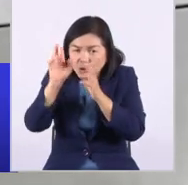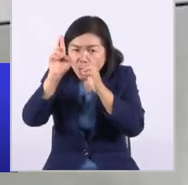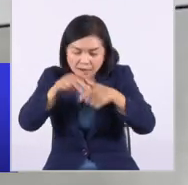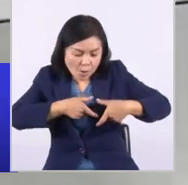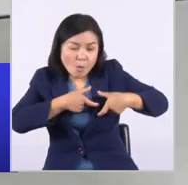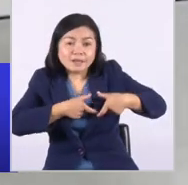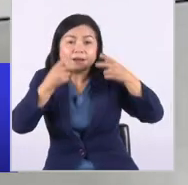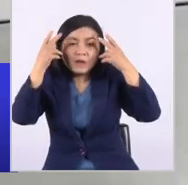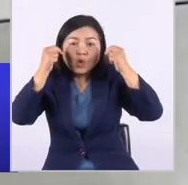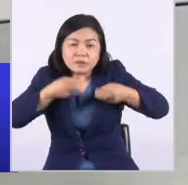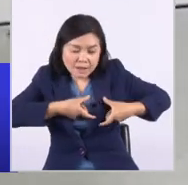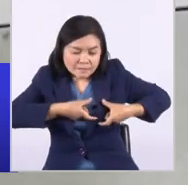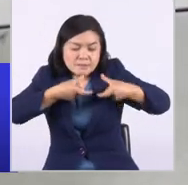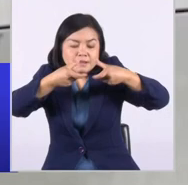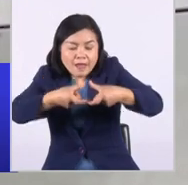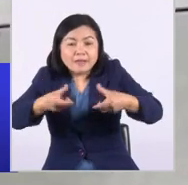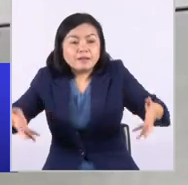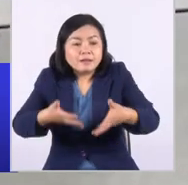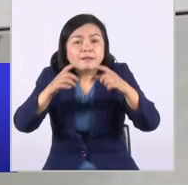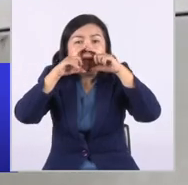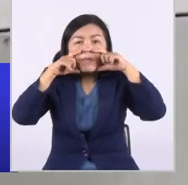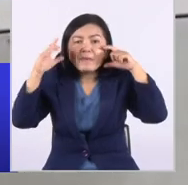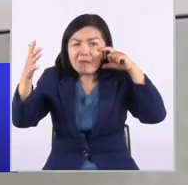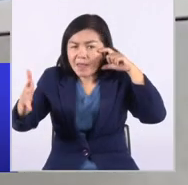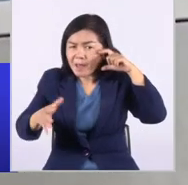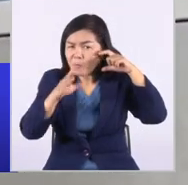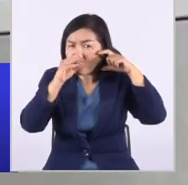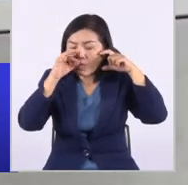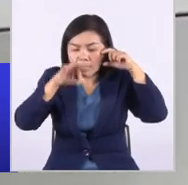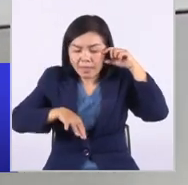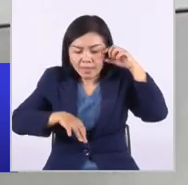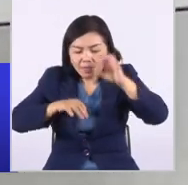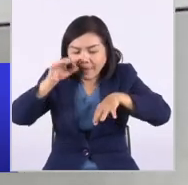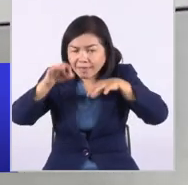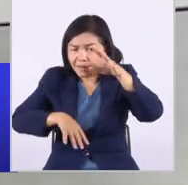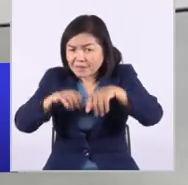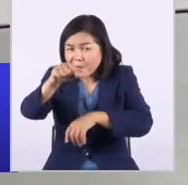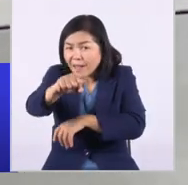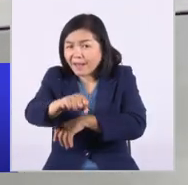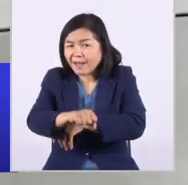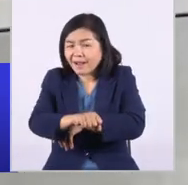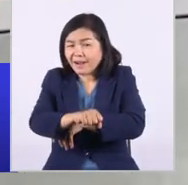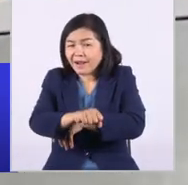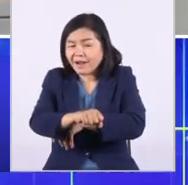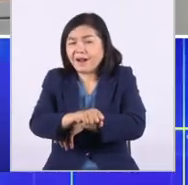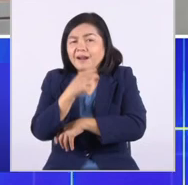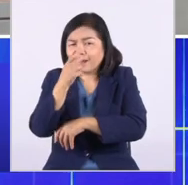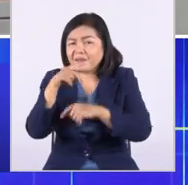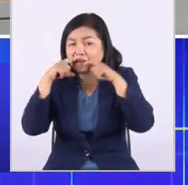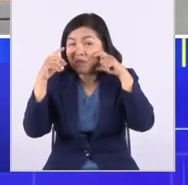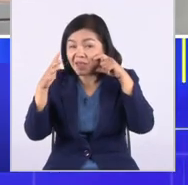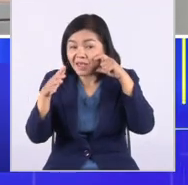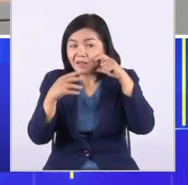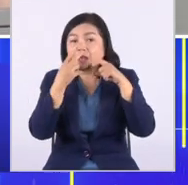นี่นายกทำไมไม่ใส่แมสเนี่ยพูดไปน้ำลายเนี่ยกระเด็นลงกระทะเปล่า โอ้ย เนี่ยเห็นไหม